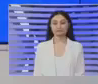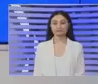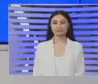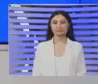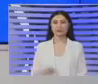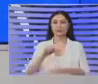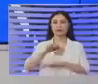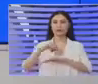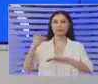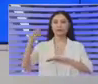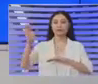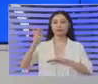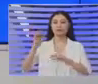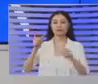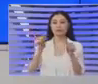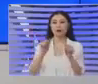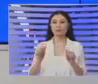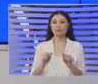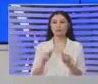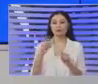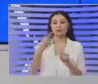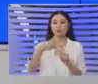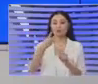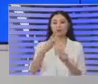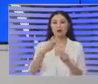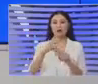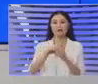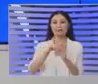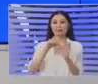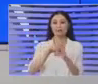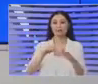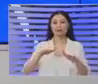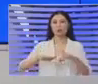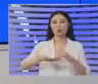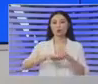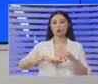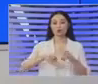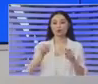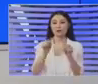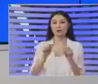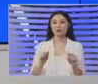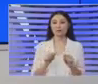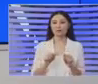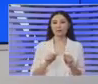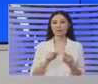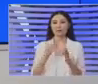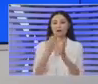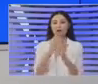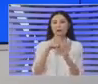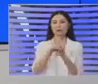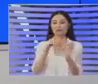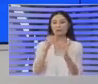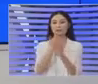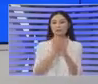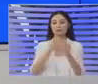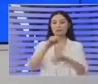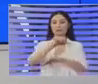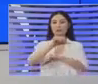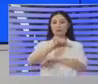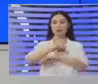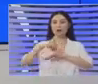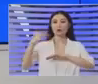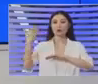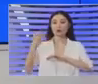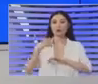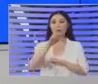За пределами республики сформированы 42 избирательных участка. Начато формирование составов избирательных комиссий за рубежом.